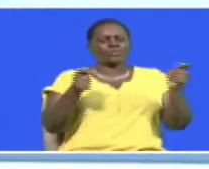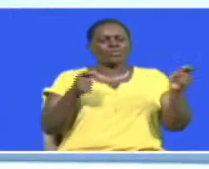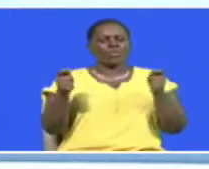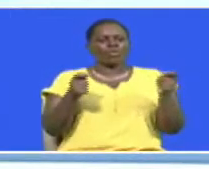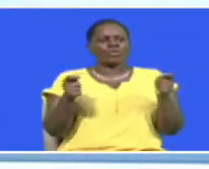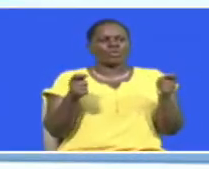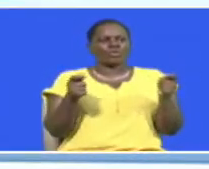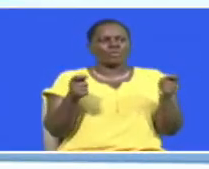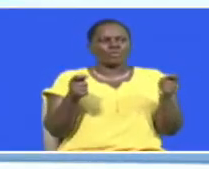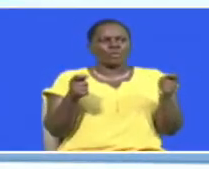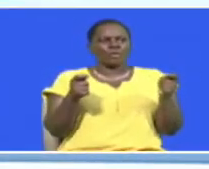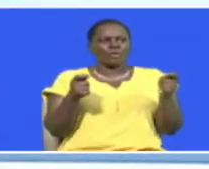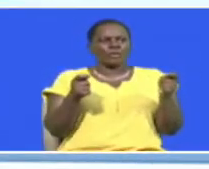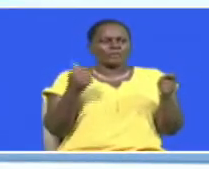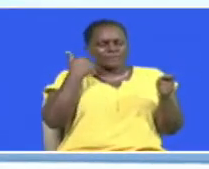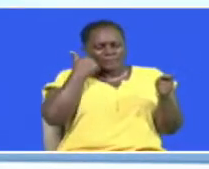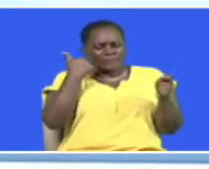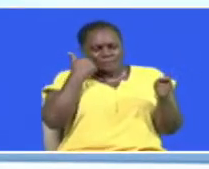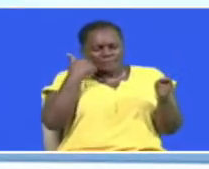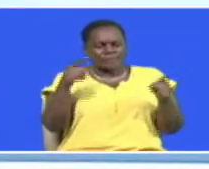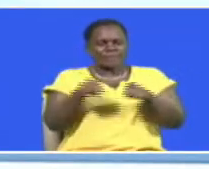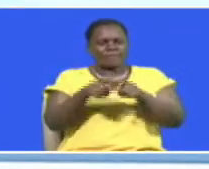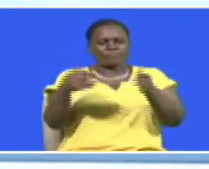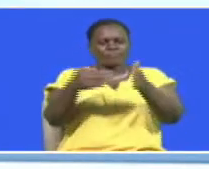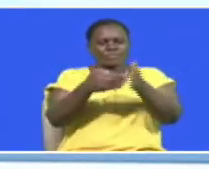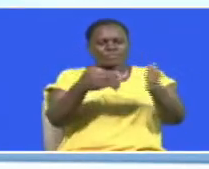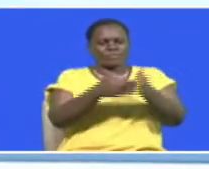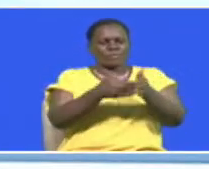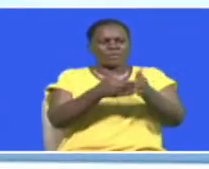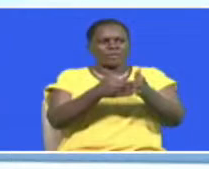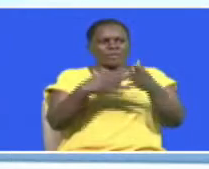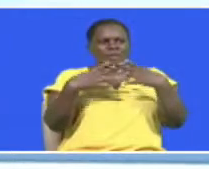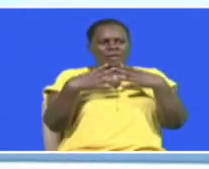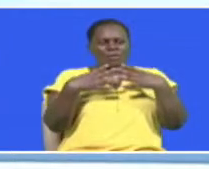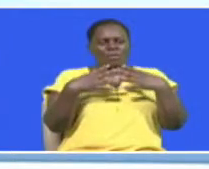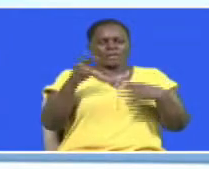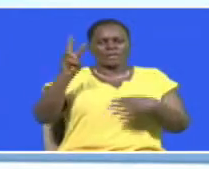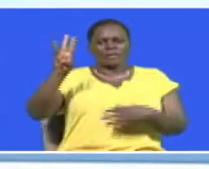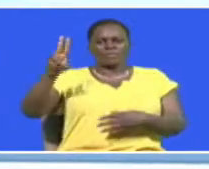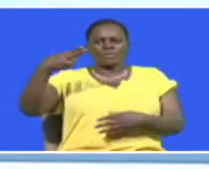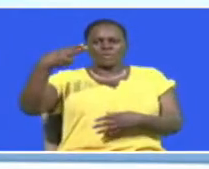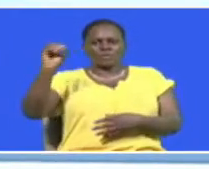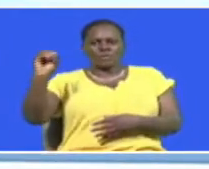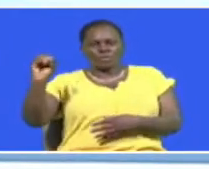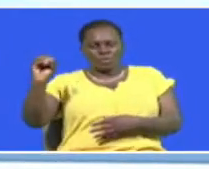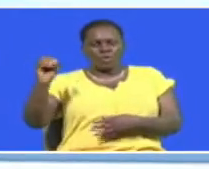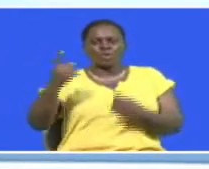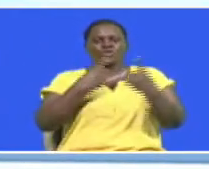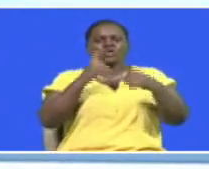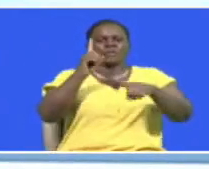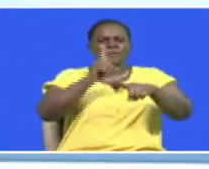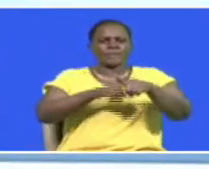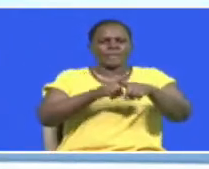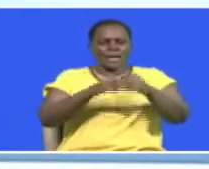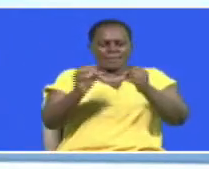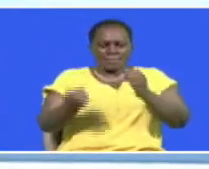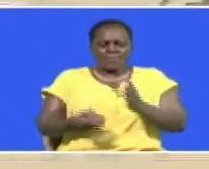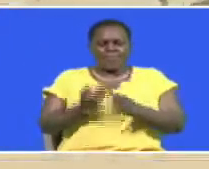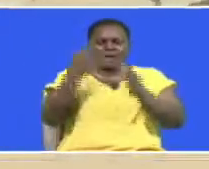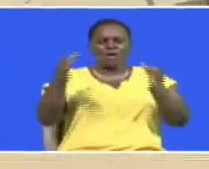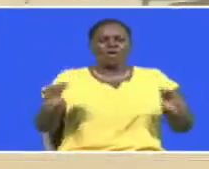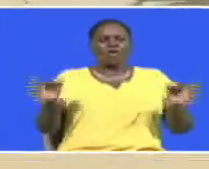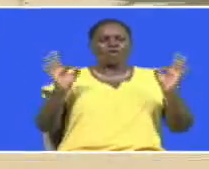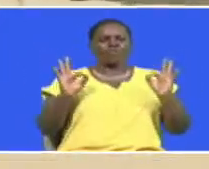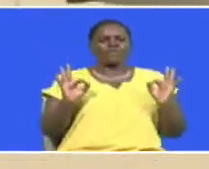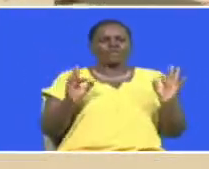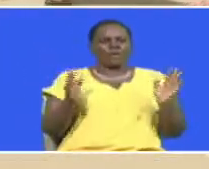na milipuko ya magonjwa na pia uzuiaji na shirika la afya duniani WHO. Akizungumza katika uzinduzi rasmi